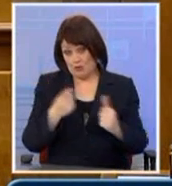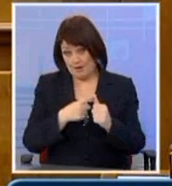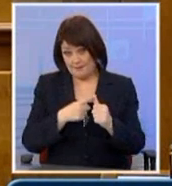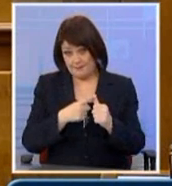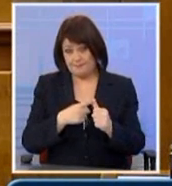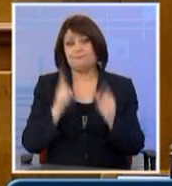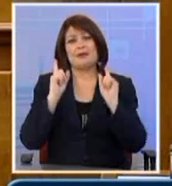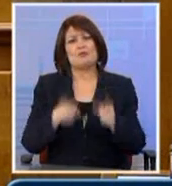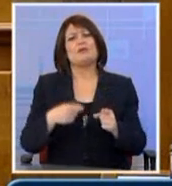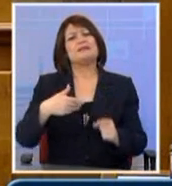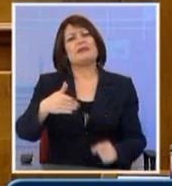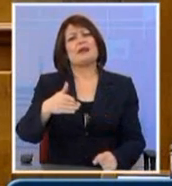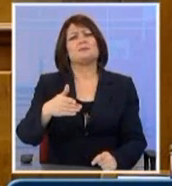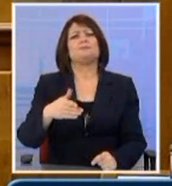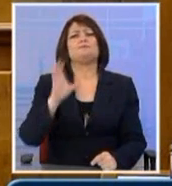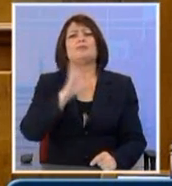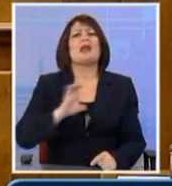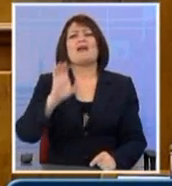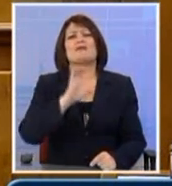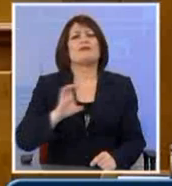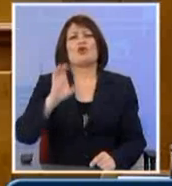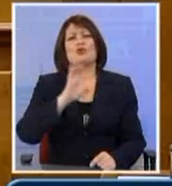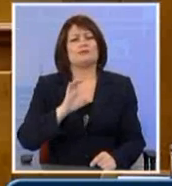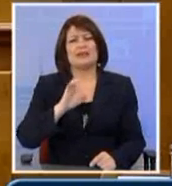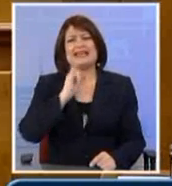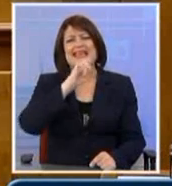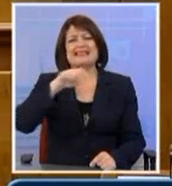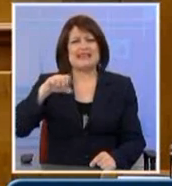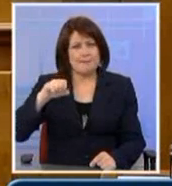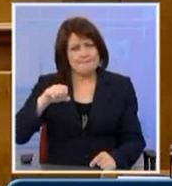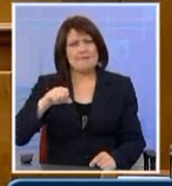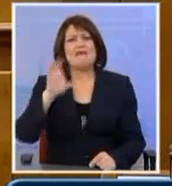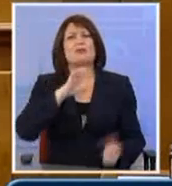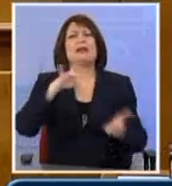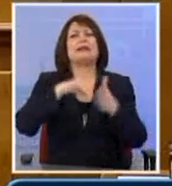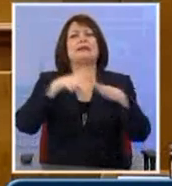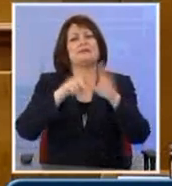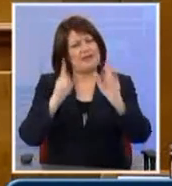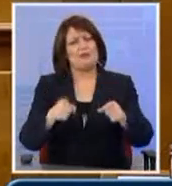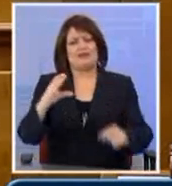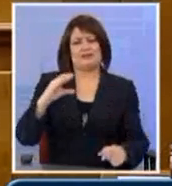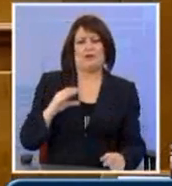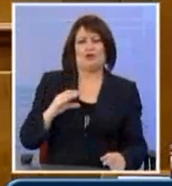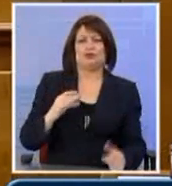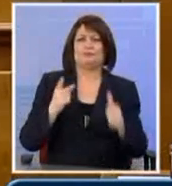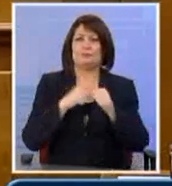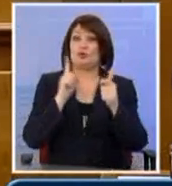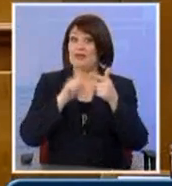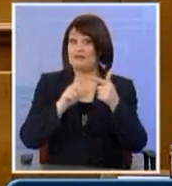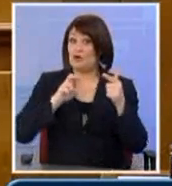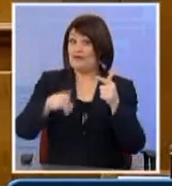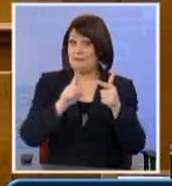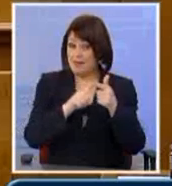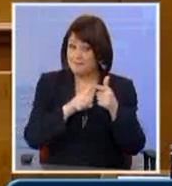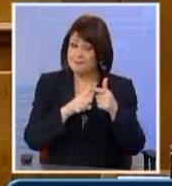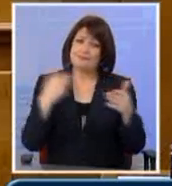Σχετικές αποφάσεις θα ληφθούν από τον Ευρωπαϊκό Μηχανισμό, το ESM, και από την Ευρωπαϊκή Κεντρική Τράπεζα. Δεύτερο βήμα,